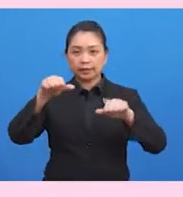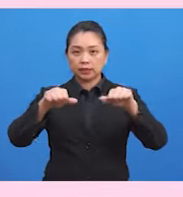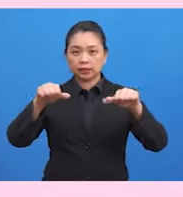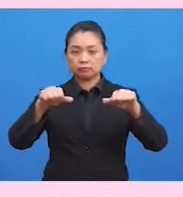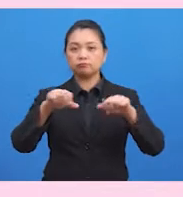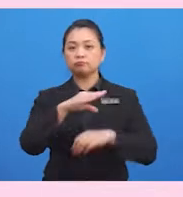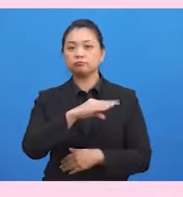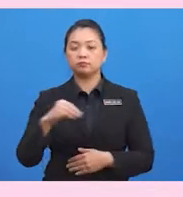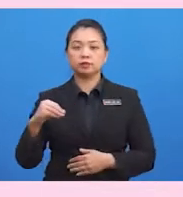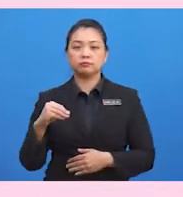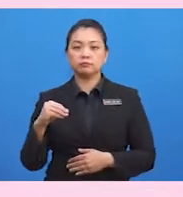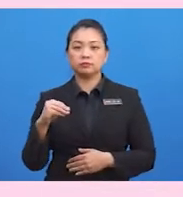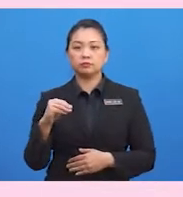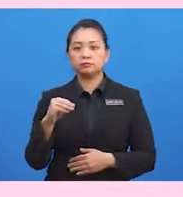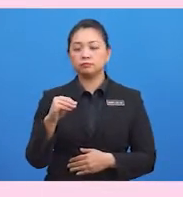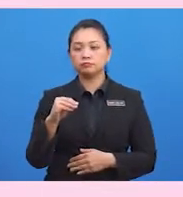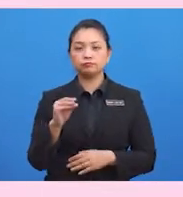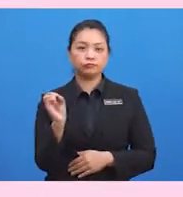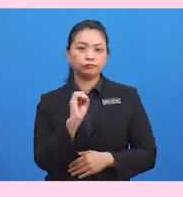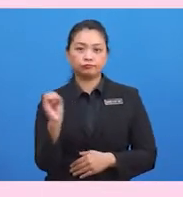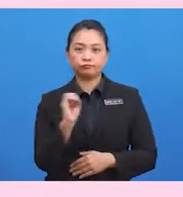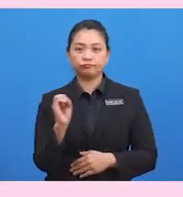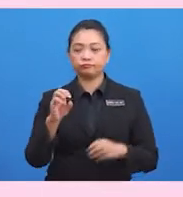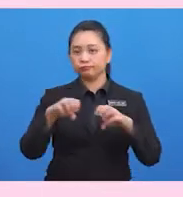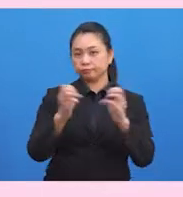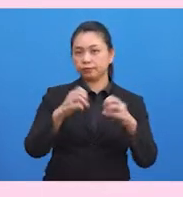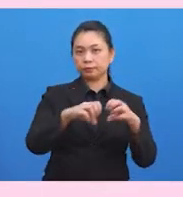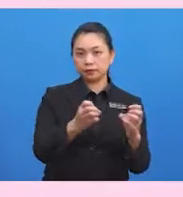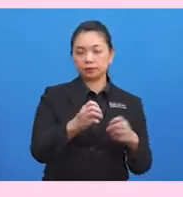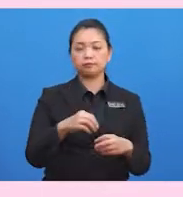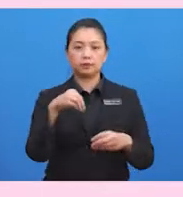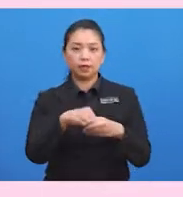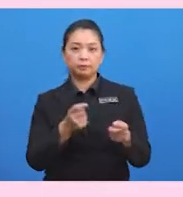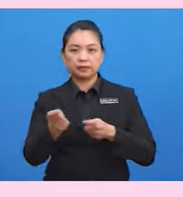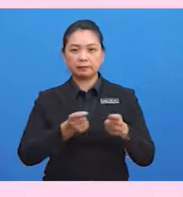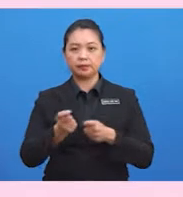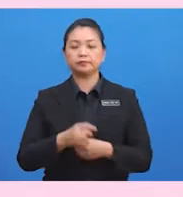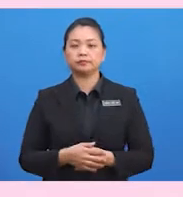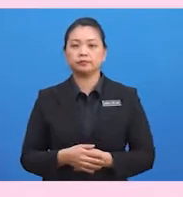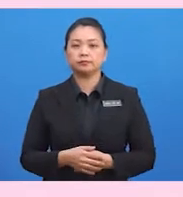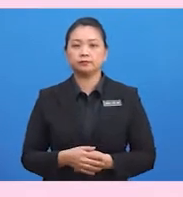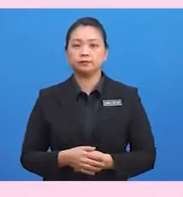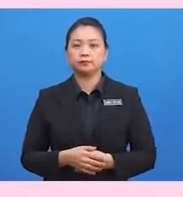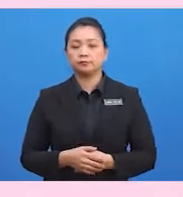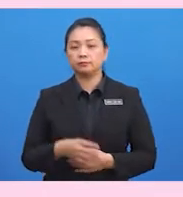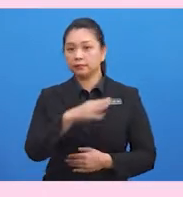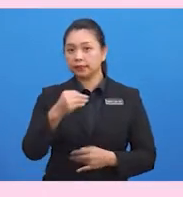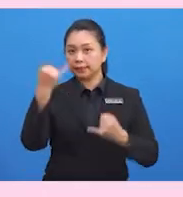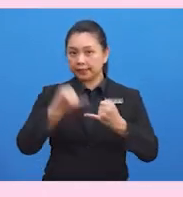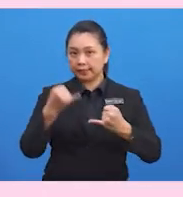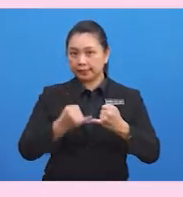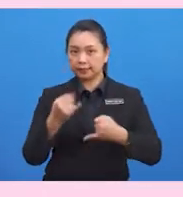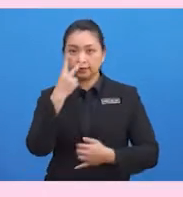untuk memastikan sih ada kepincangan dalam pentaksiran dan pembesar berempat yang